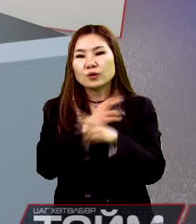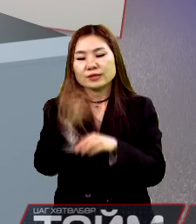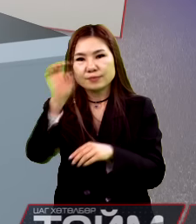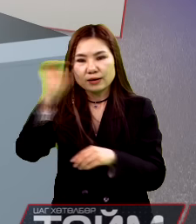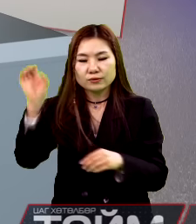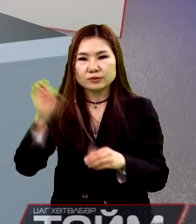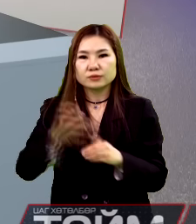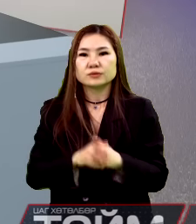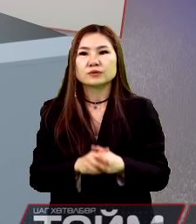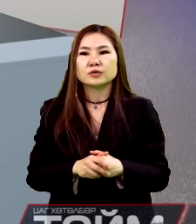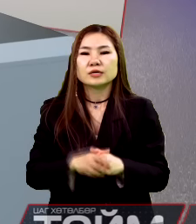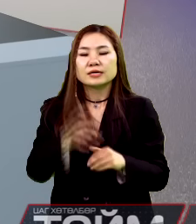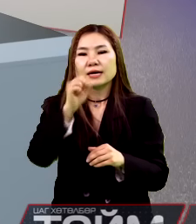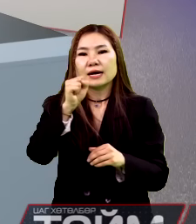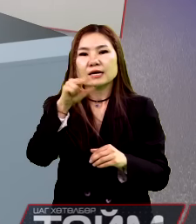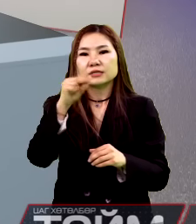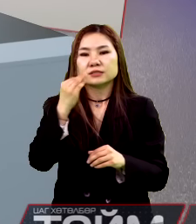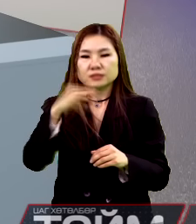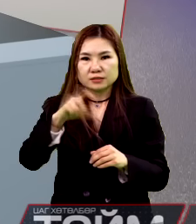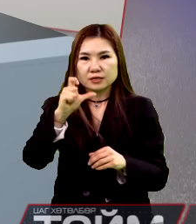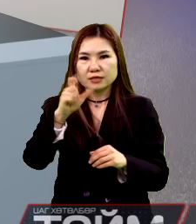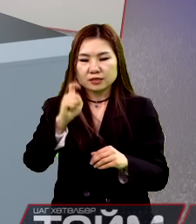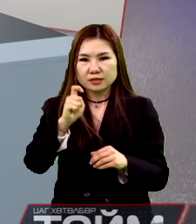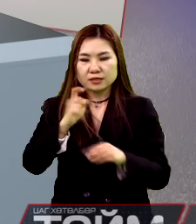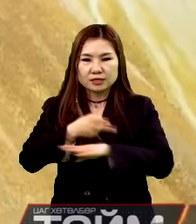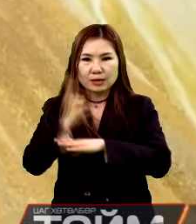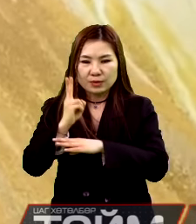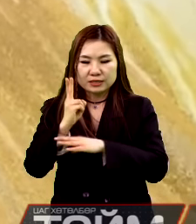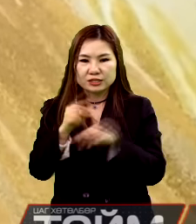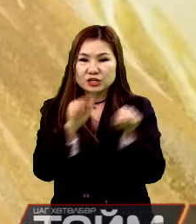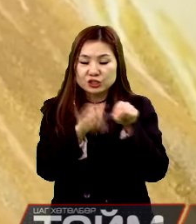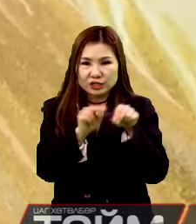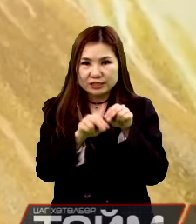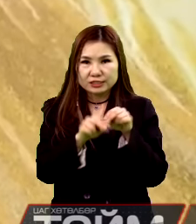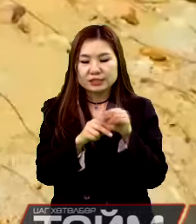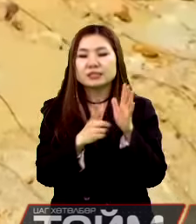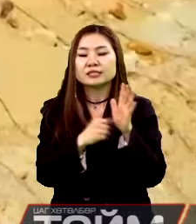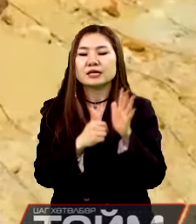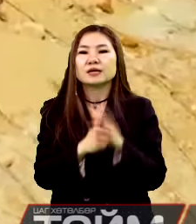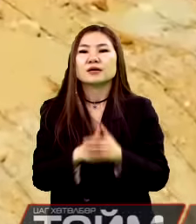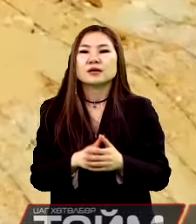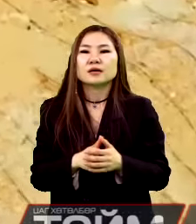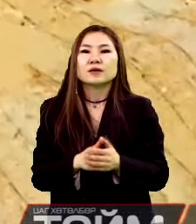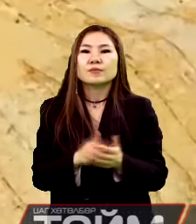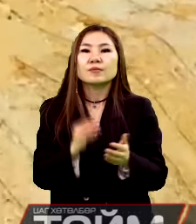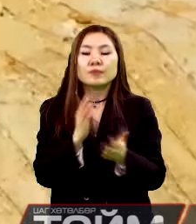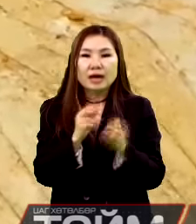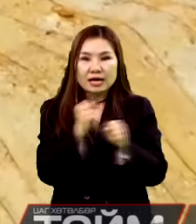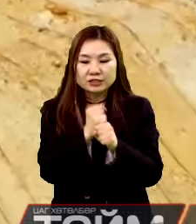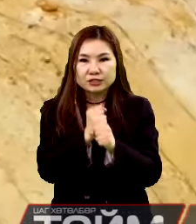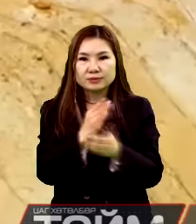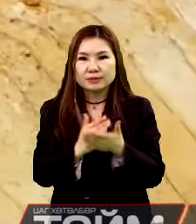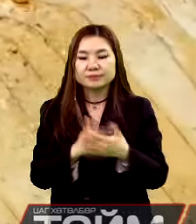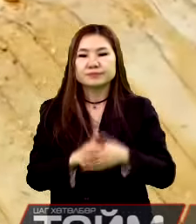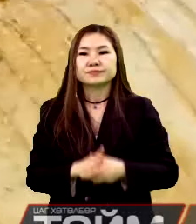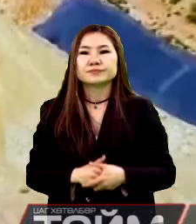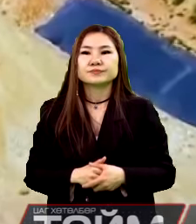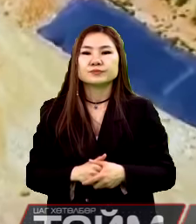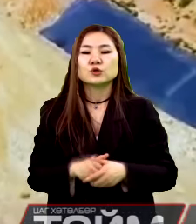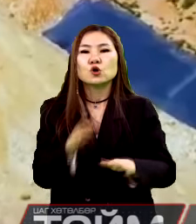энэ ачит ихт гэдэг компанийг бас шалгах шаардлагатай болсон гэж үзсэн. За ингээд бас нэгждэг хийчлэгийн үйл ажиллагааг явуулсан, мөрдөн шалах үйл